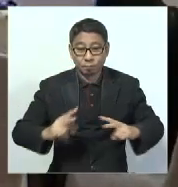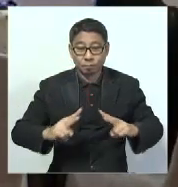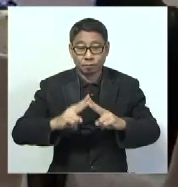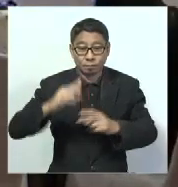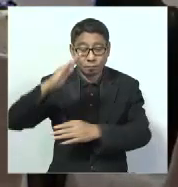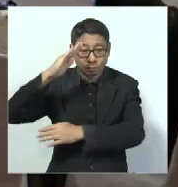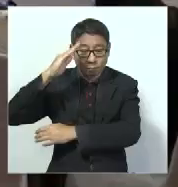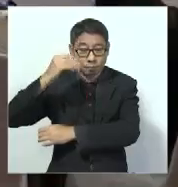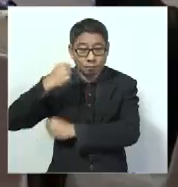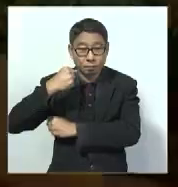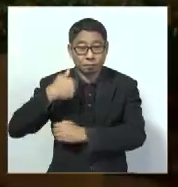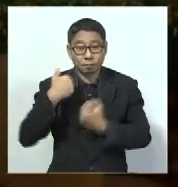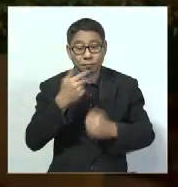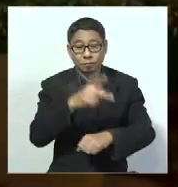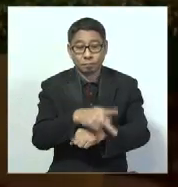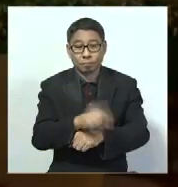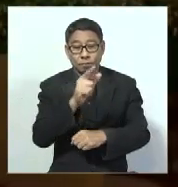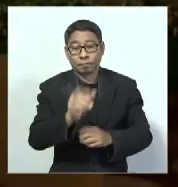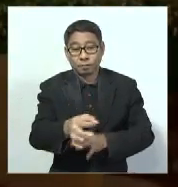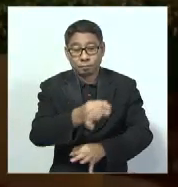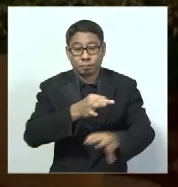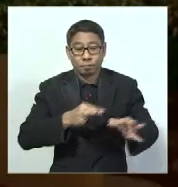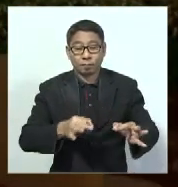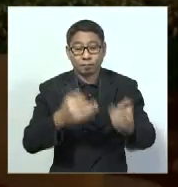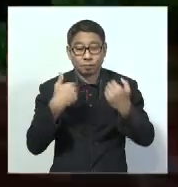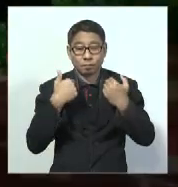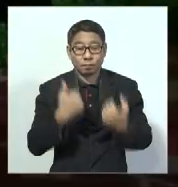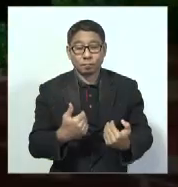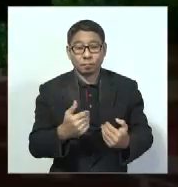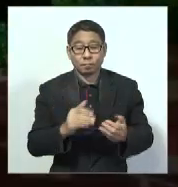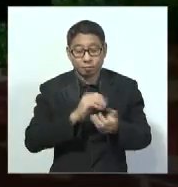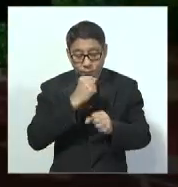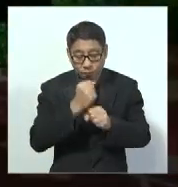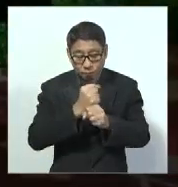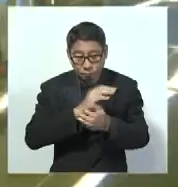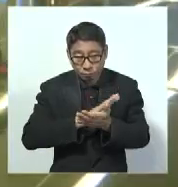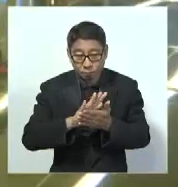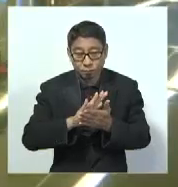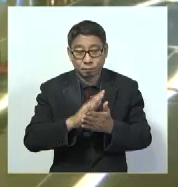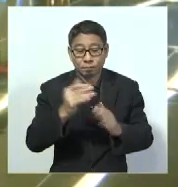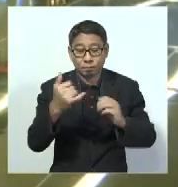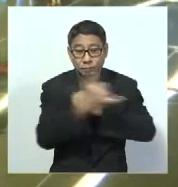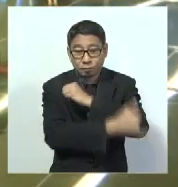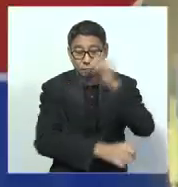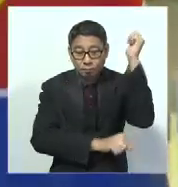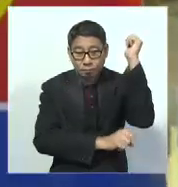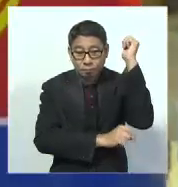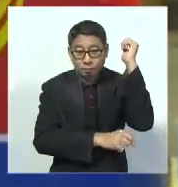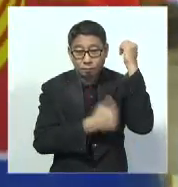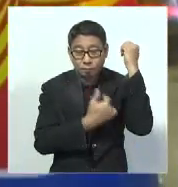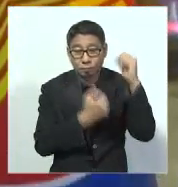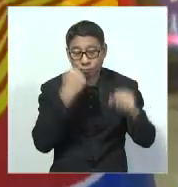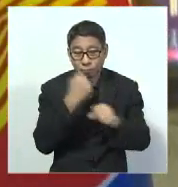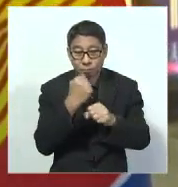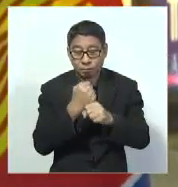รีว่าการกระทรวงกลาโหมเป็นประธานแทนนะครับโดยหลังจากเสร็จสิ้นภารกิจที่ประเทศสิงคโปร์ก็ท่านนายก